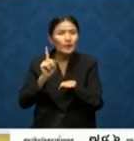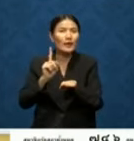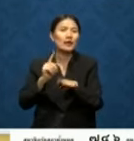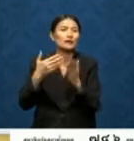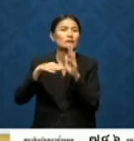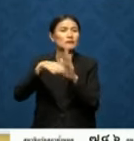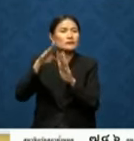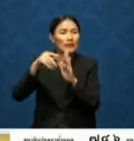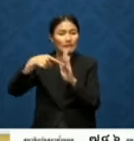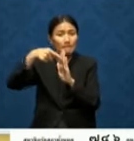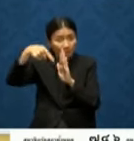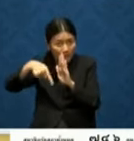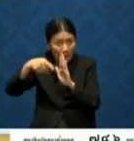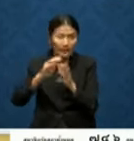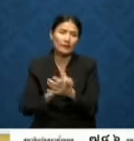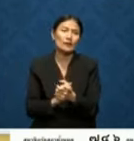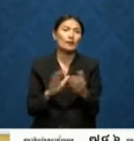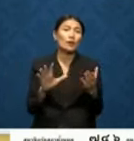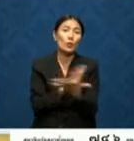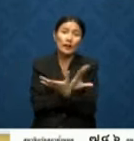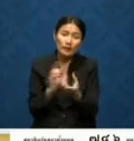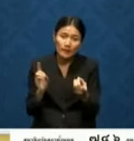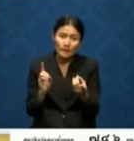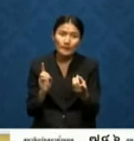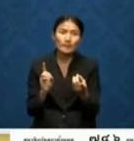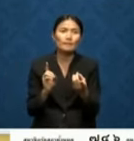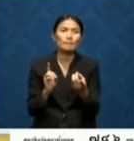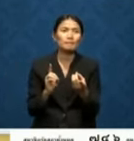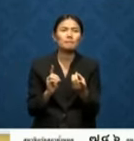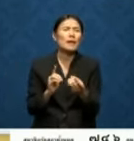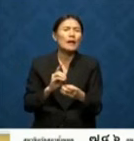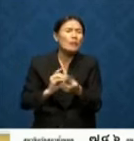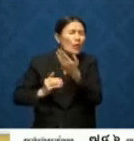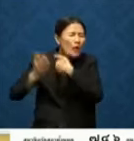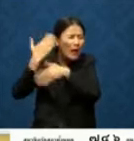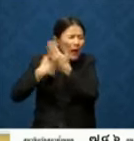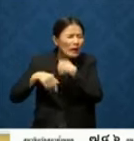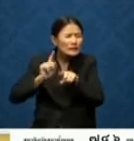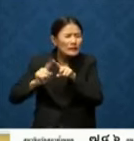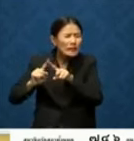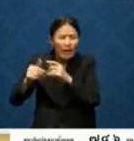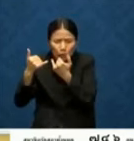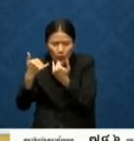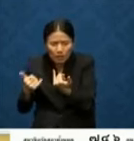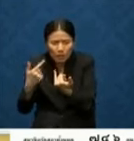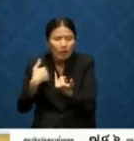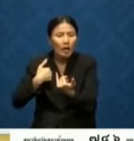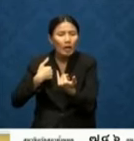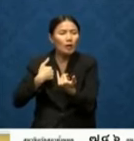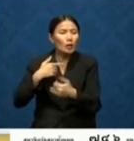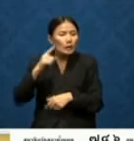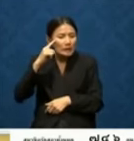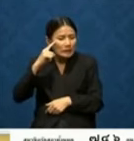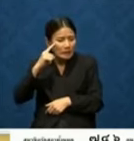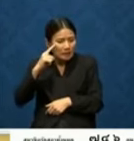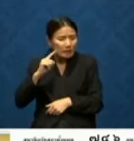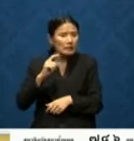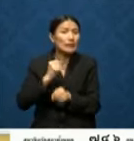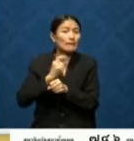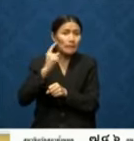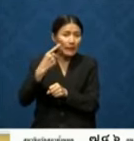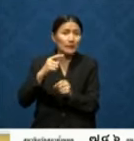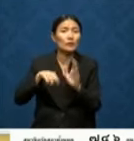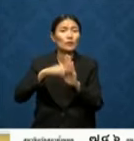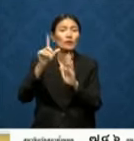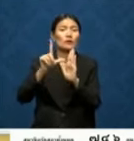ะเป็นขนบธรรมเนียมประเพณีที่รื้อฟื้นขึ้นมาใหม่ของจังหวัดลำพูนเช่นเทศกา